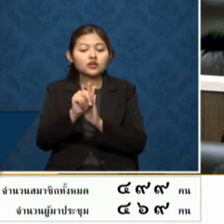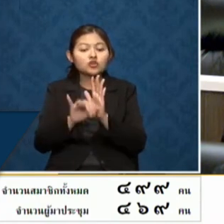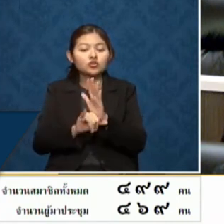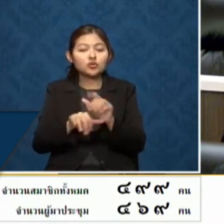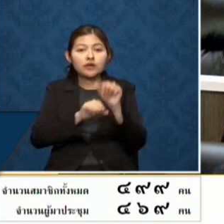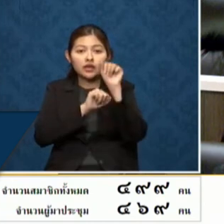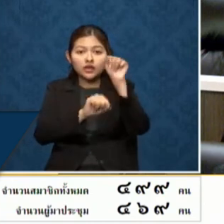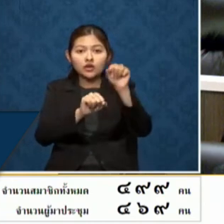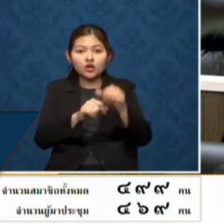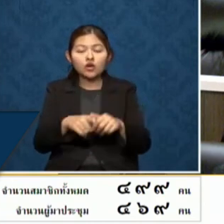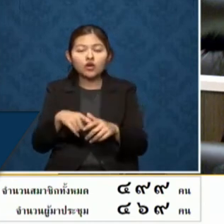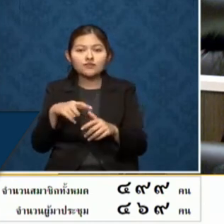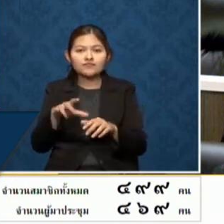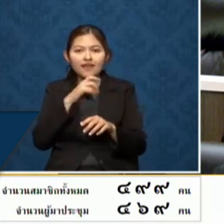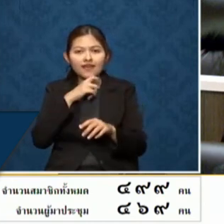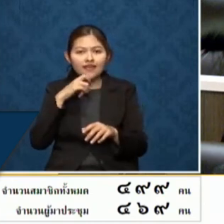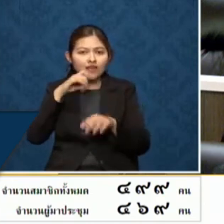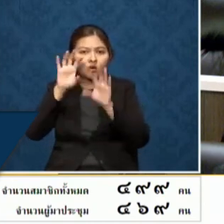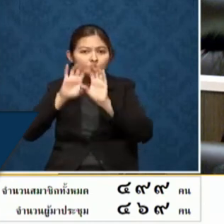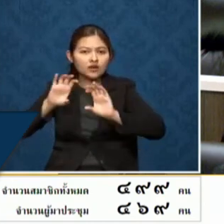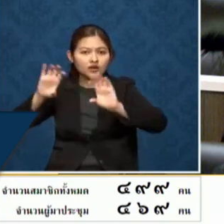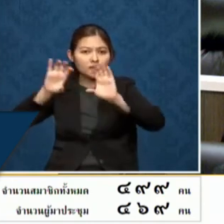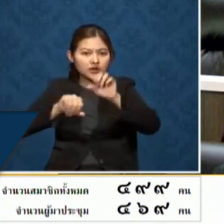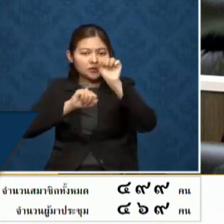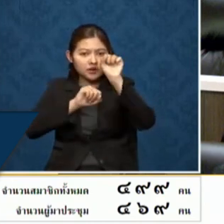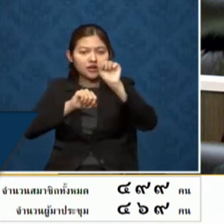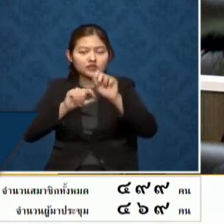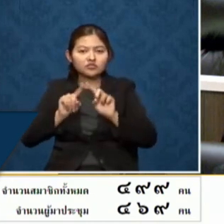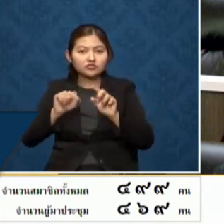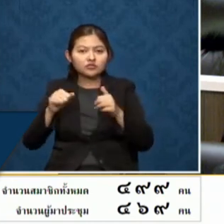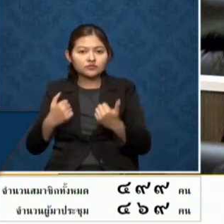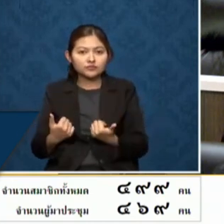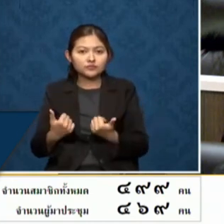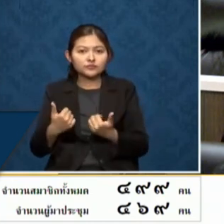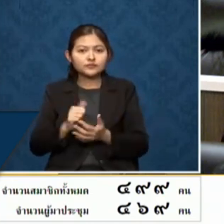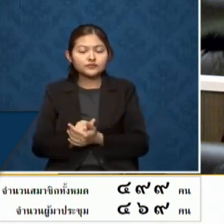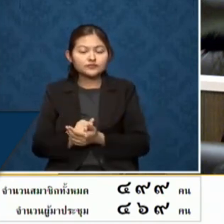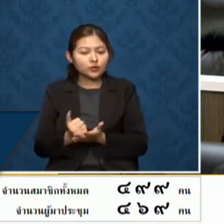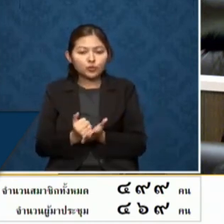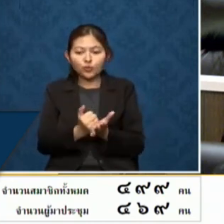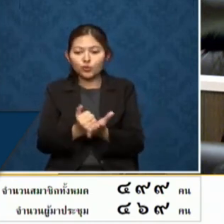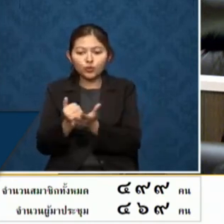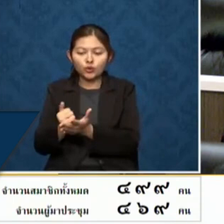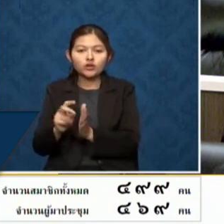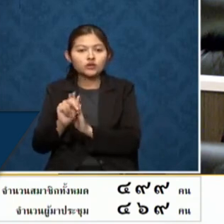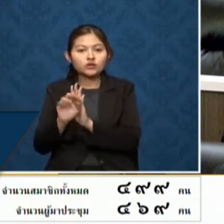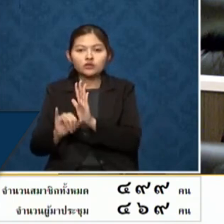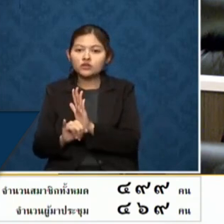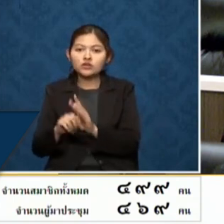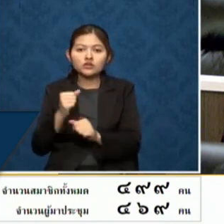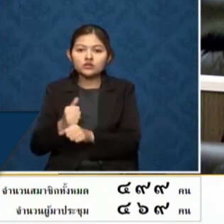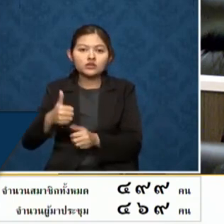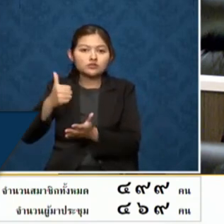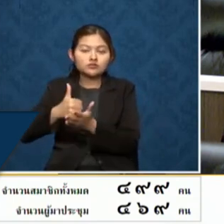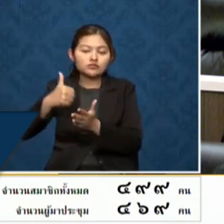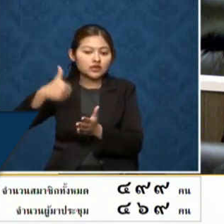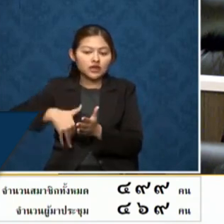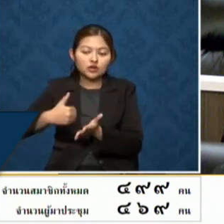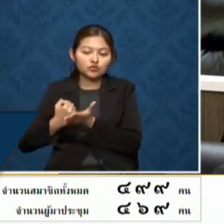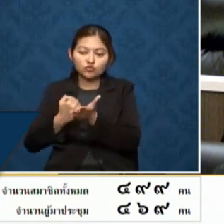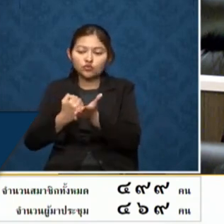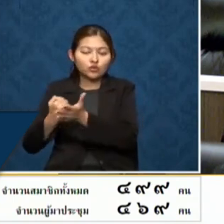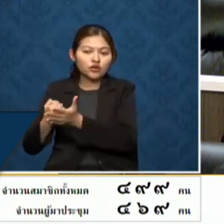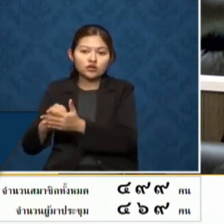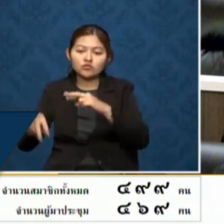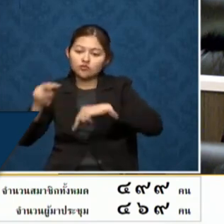ดับภัยแล้งของรัฐบาลนะครับแต่ก็ยังไม่สามารถตอบสนองนะครับนโยบายนี้ครับไม่สามารถตอบสนองนะครับในการ